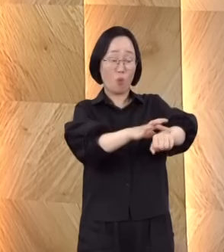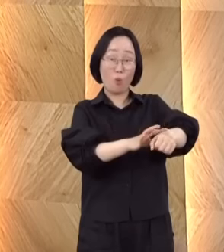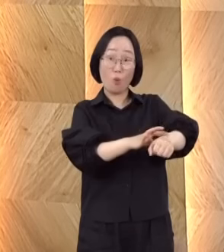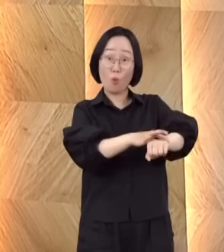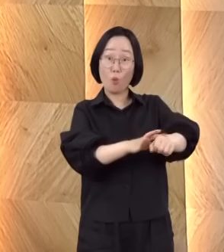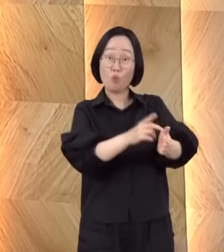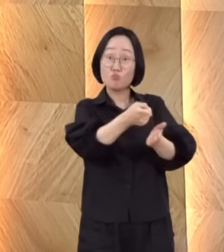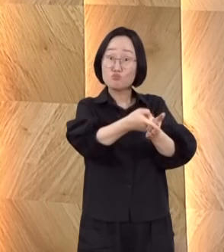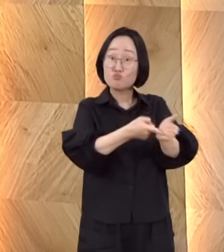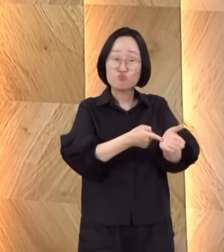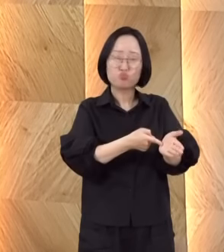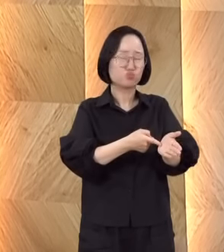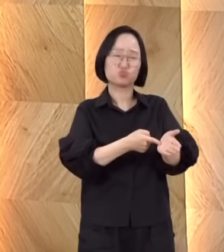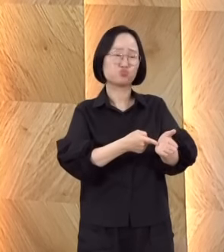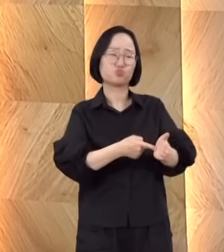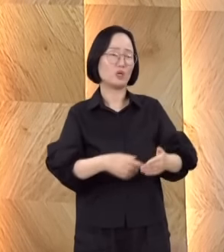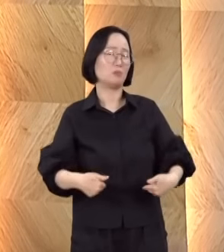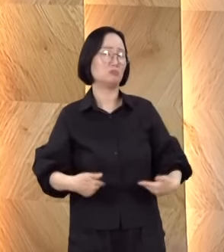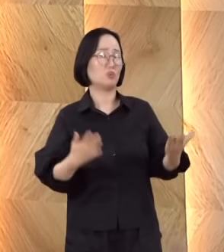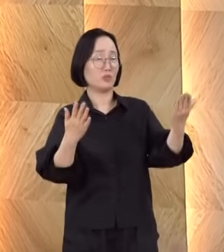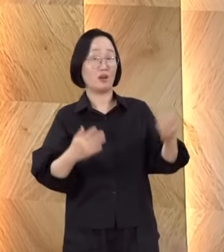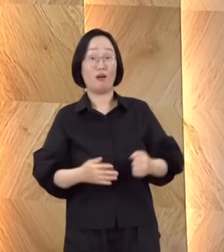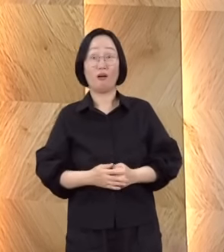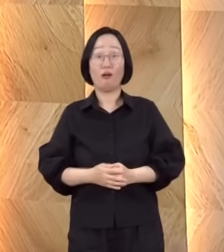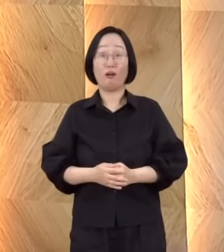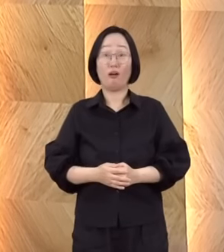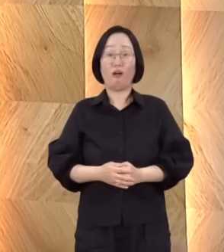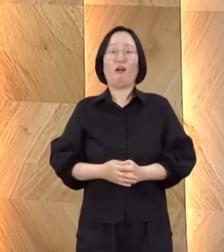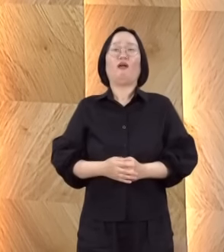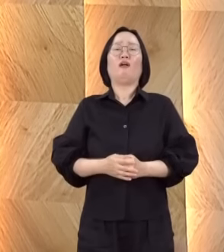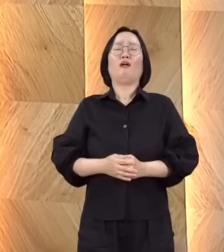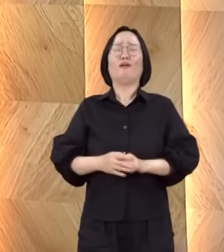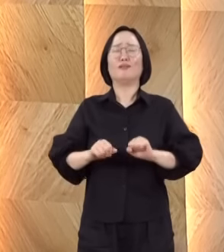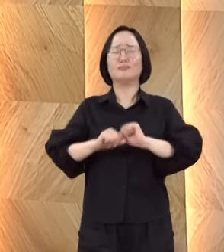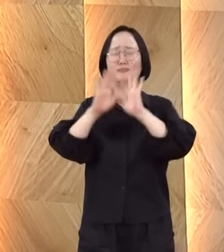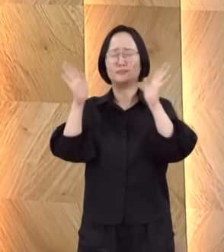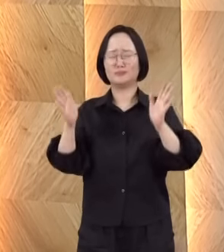와 나무 관세보살 감사합니다 부처님